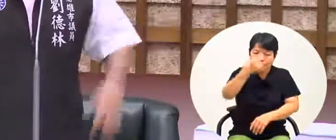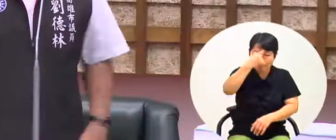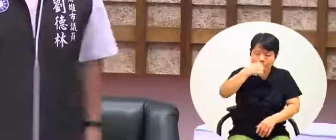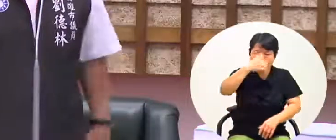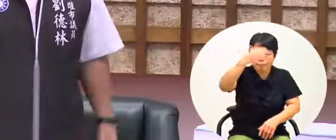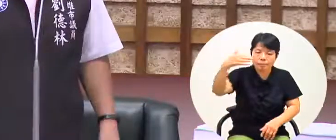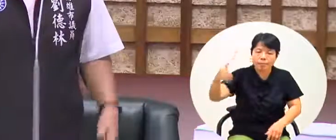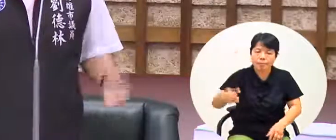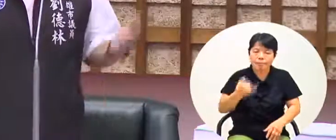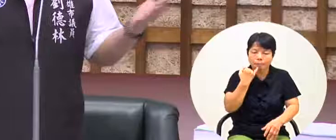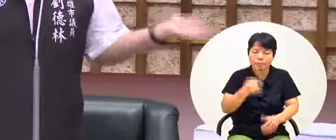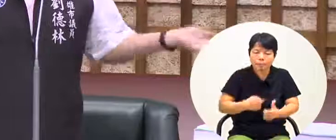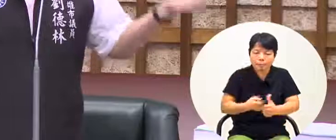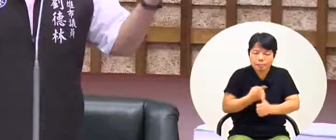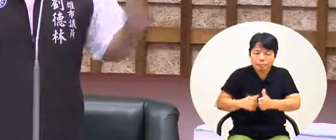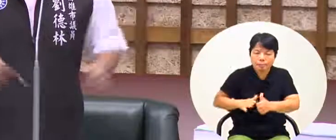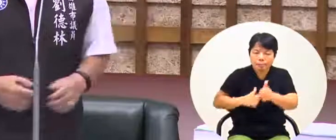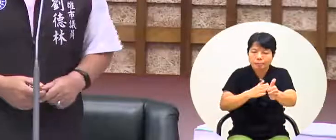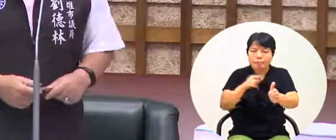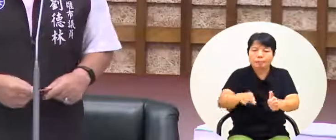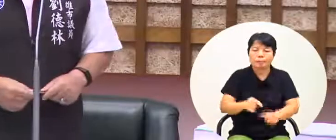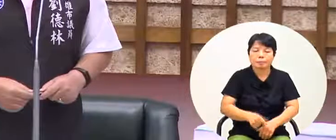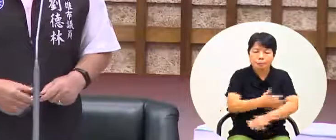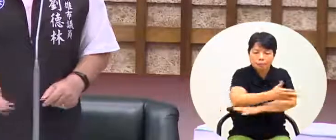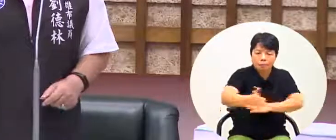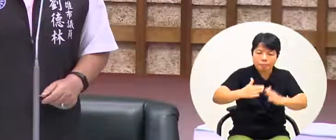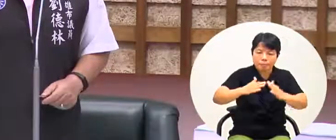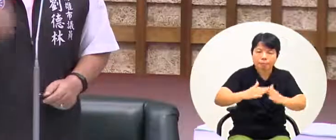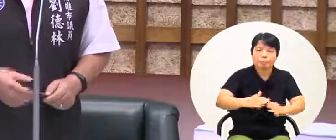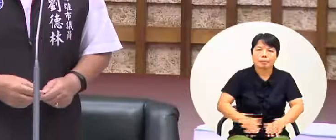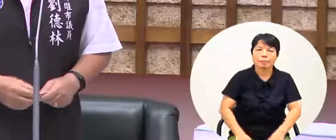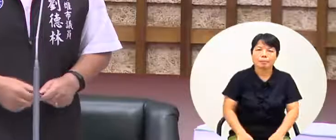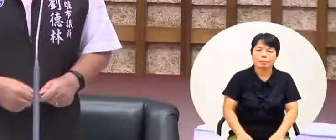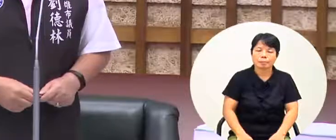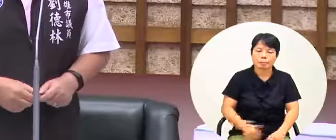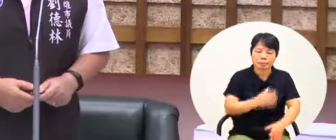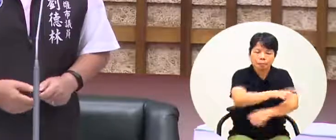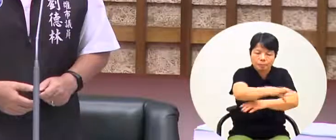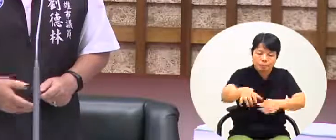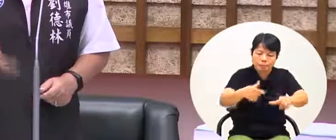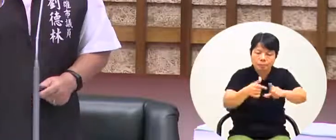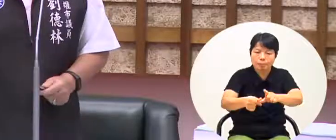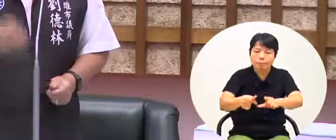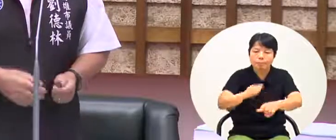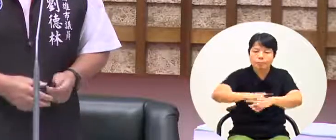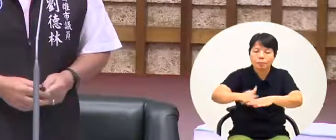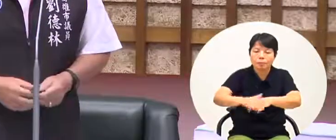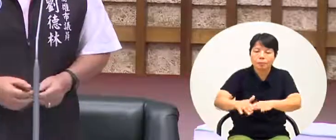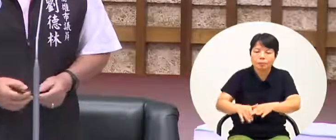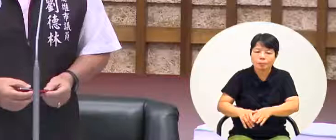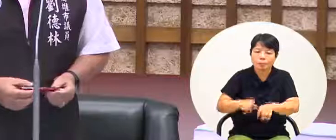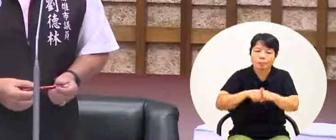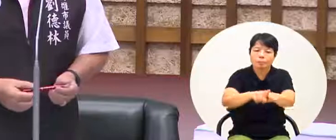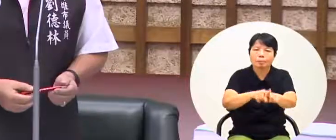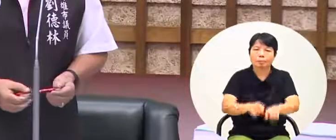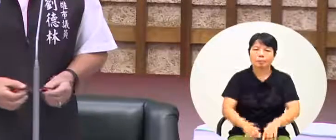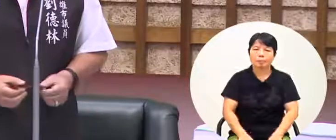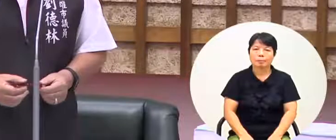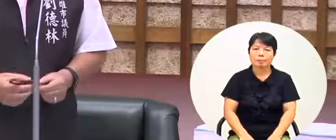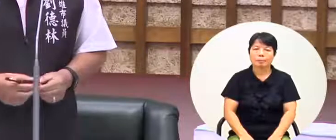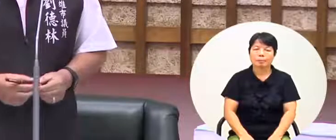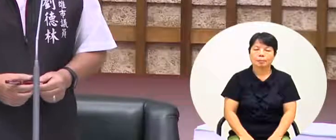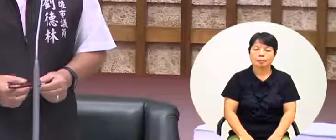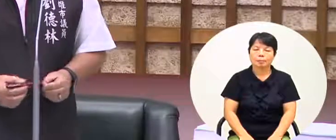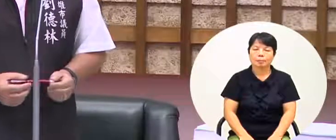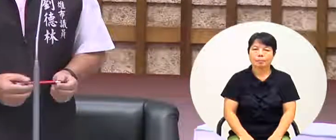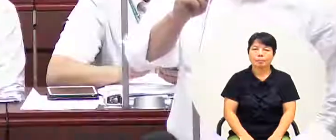想各乡镇各区也都会陆续的这个带动，请答复。 李局